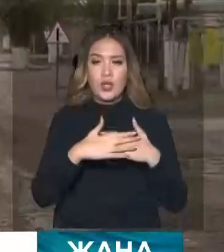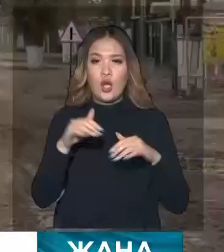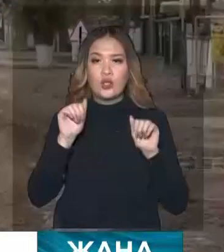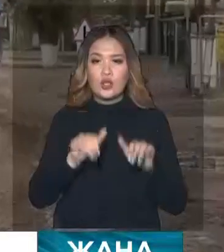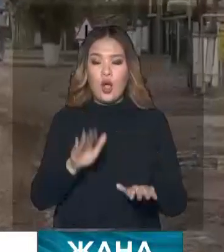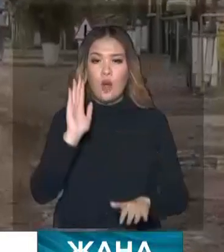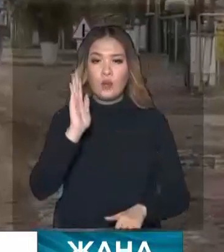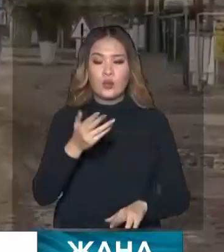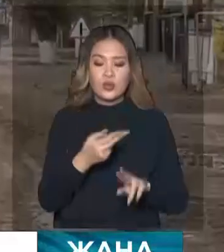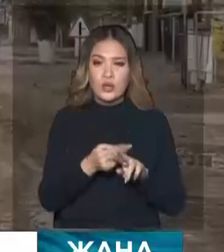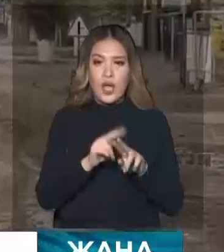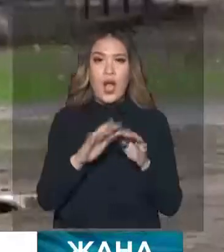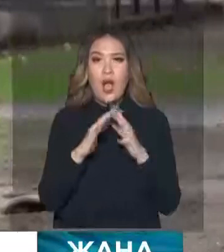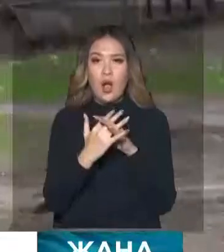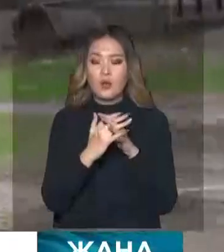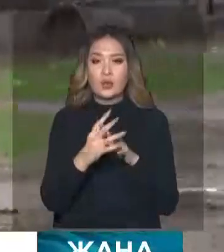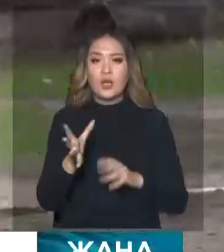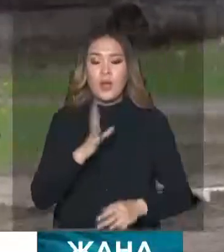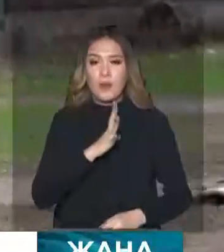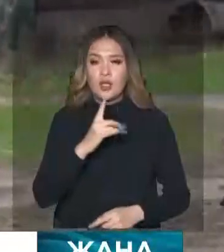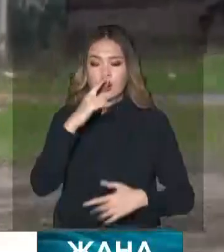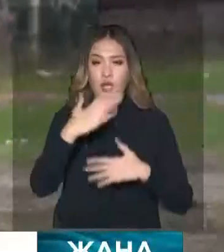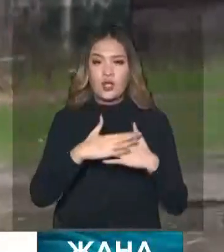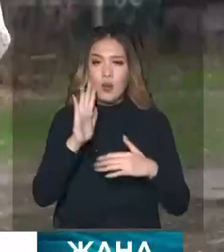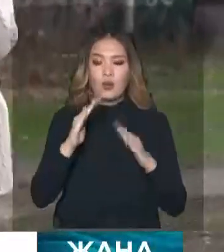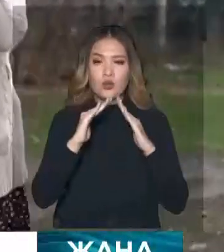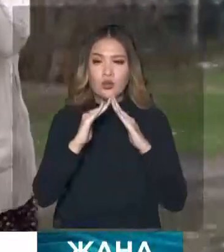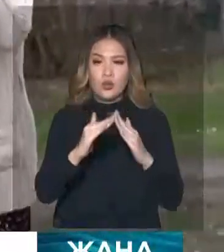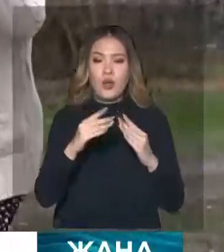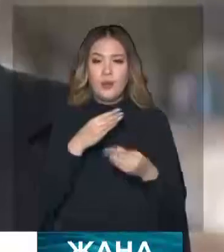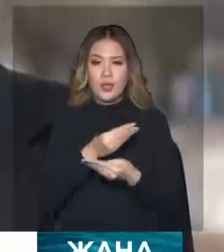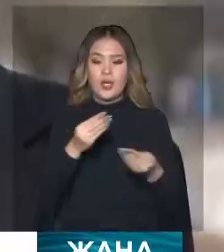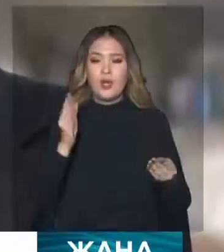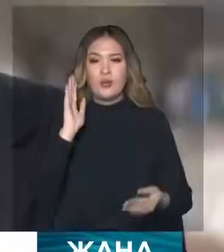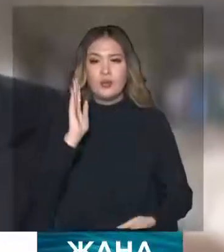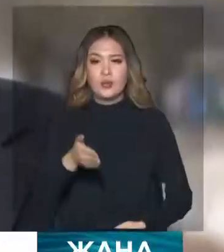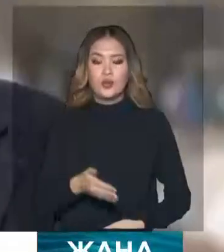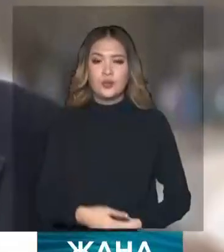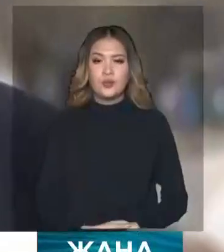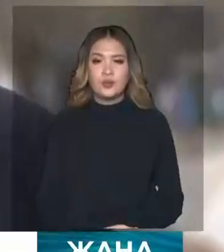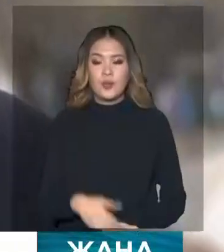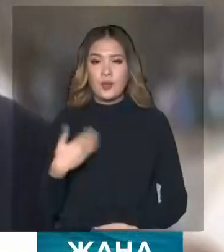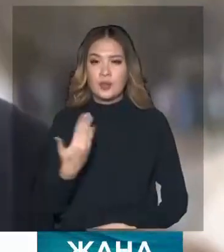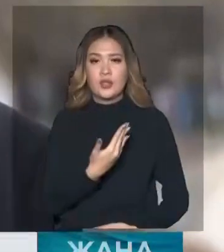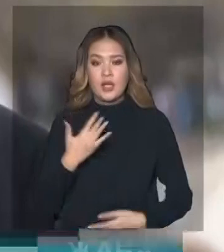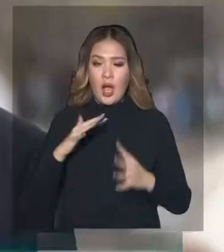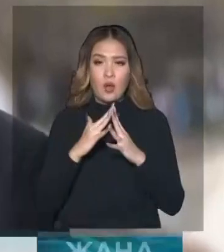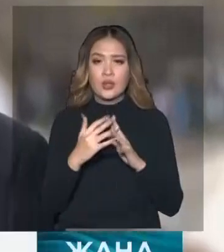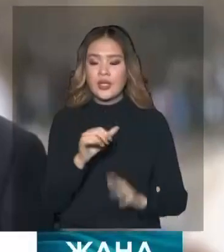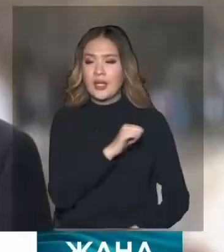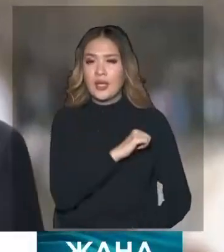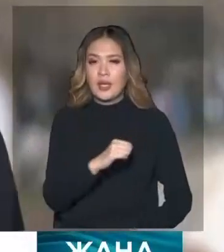шешімін тапты. Ауылға тіршілік нәрі жетіп, жақын арада үйлерге беріле бастайды. Біздің ауылда ең